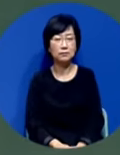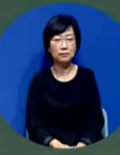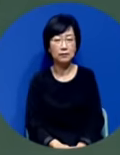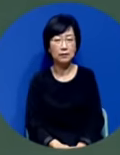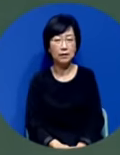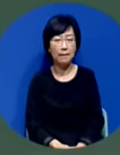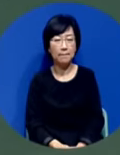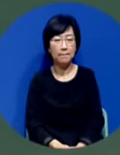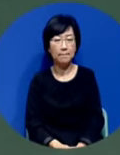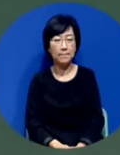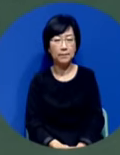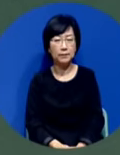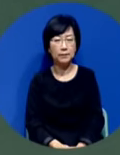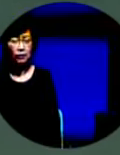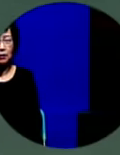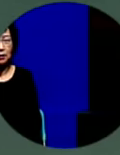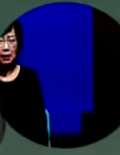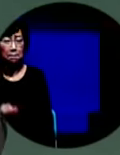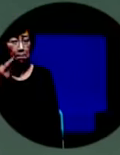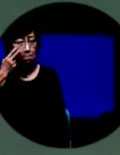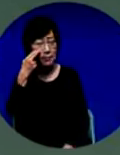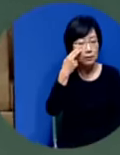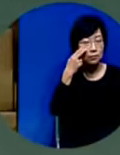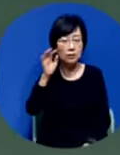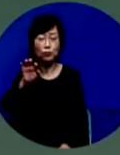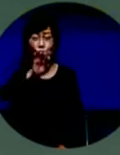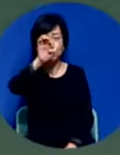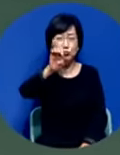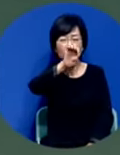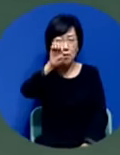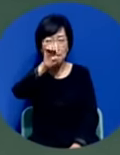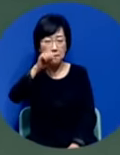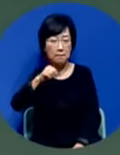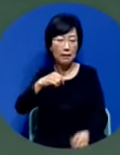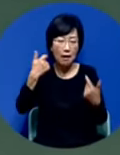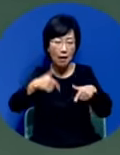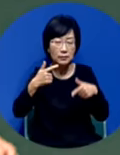아니 전 세계가 그러고 있잖아요. 지금 미국도 유럽도 아 우리 교회는 문제예요.